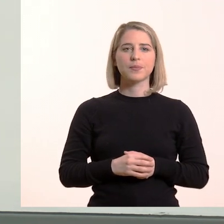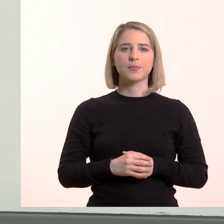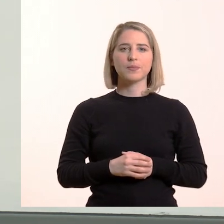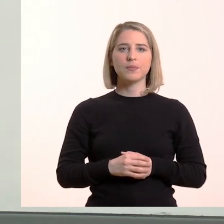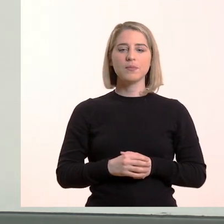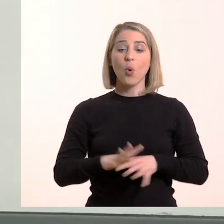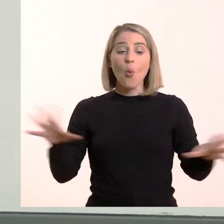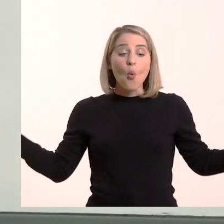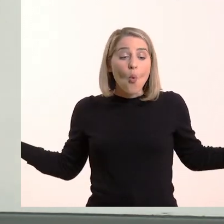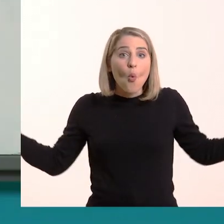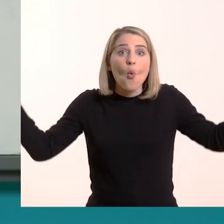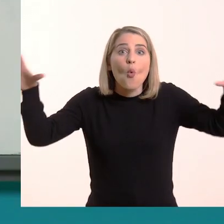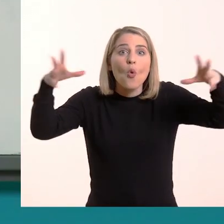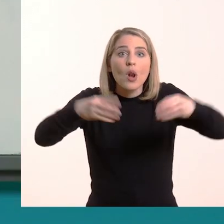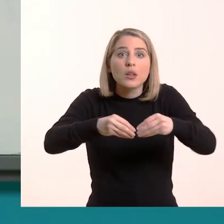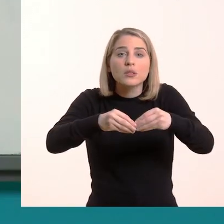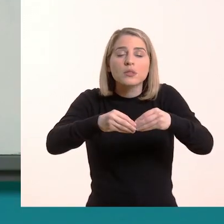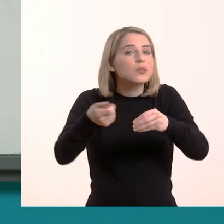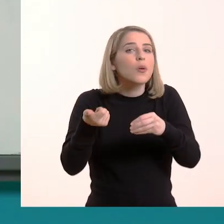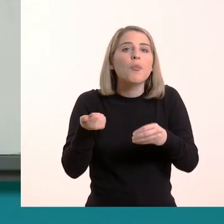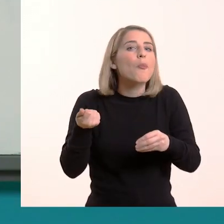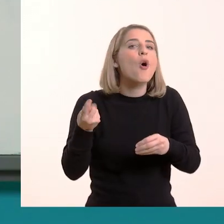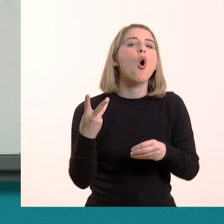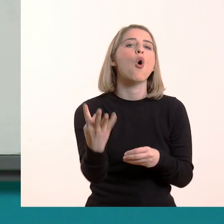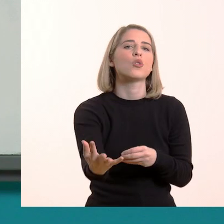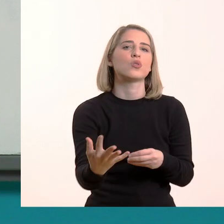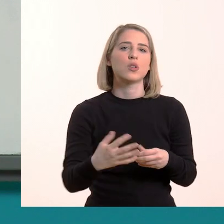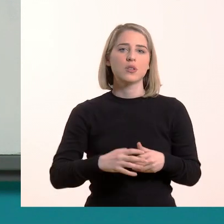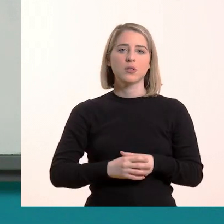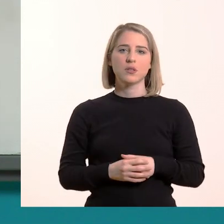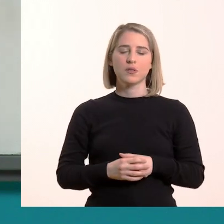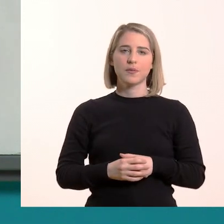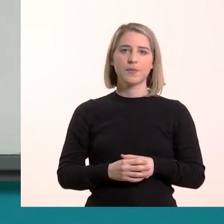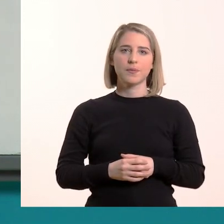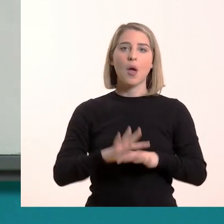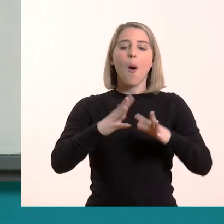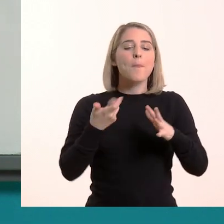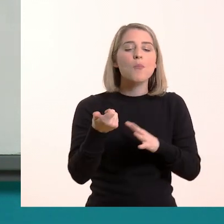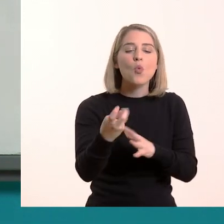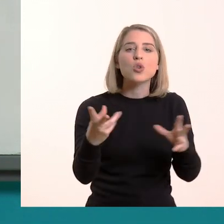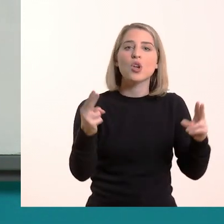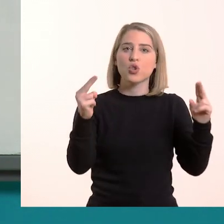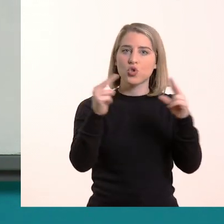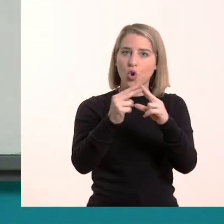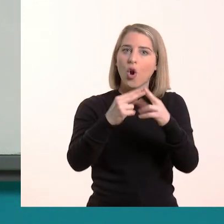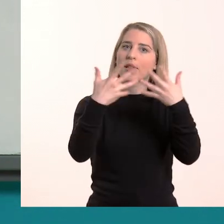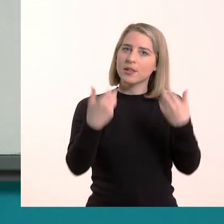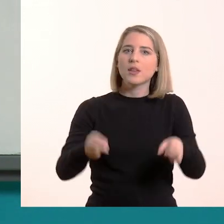Πόσες είναι όλες μαζί? Πόσες σοκολάτες δηλαδή υπάρχουν στο ζαχαροπλαστείο?